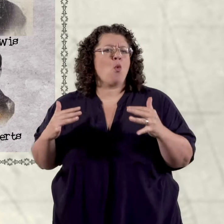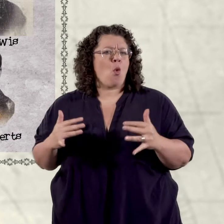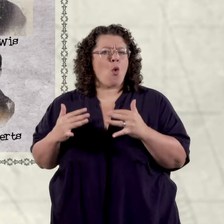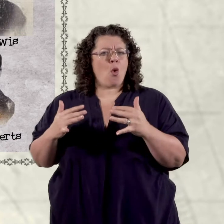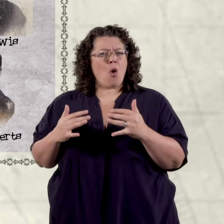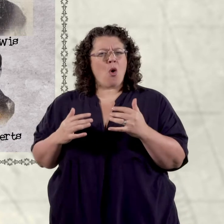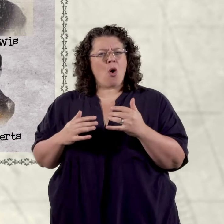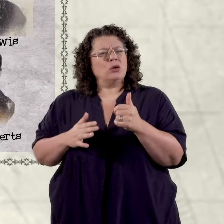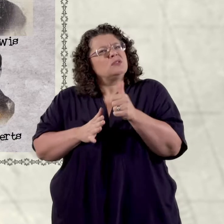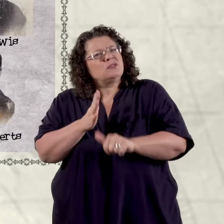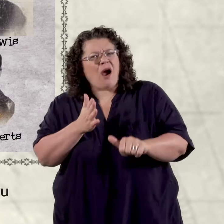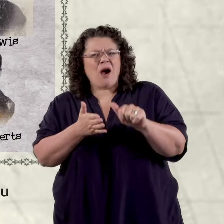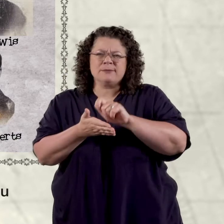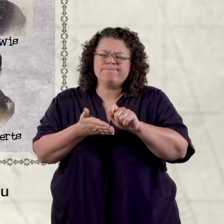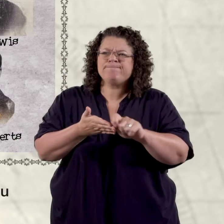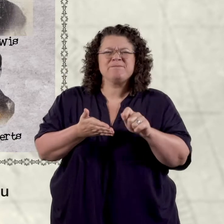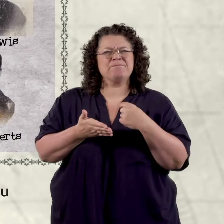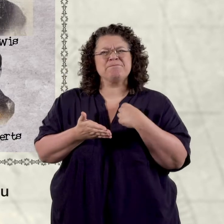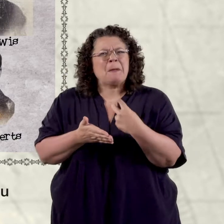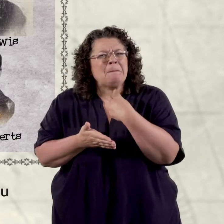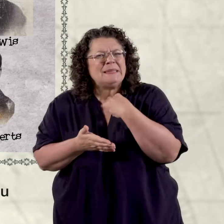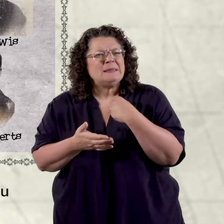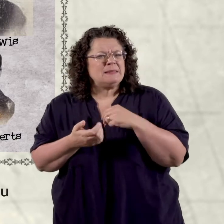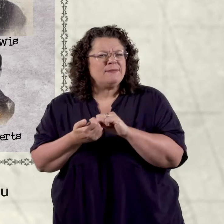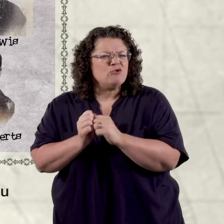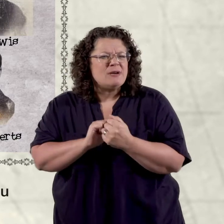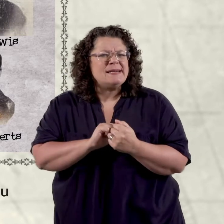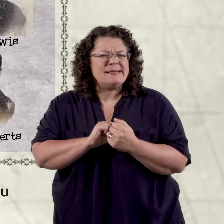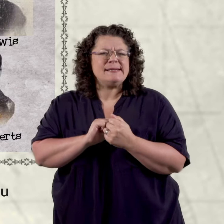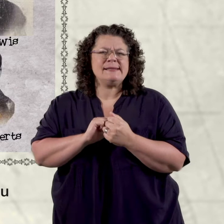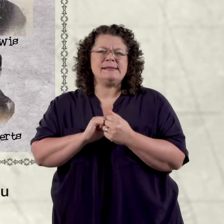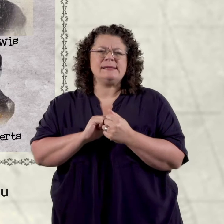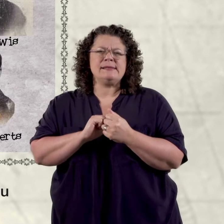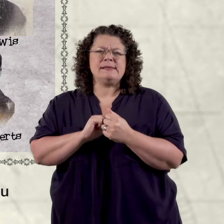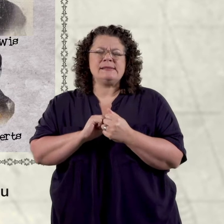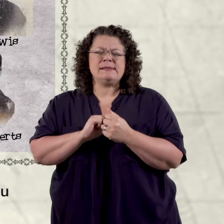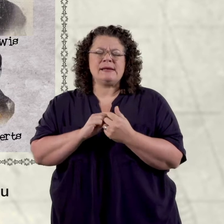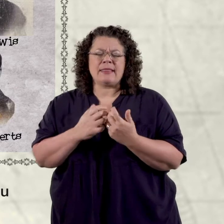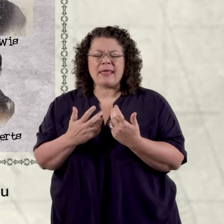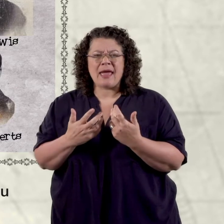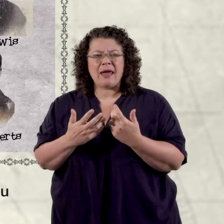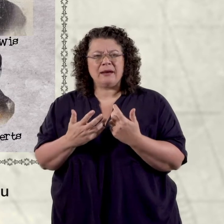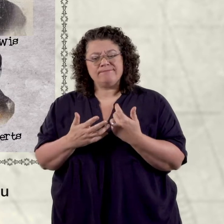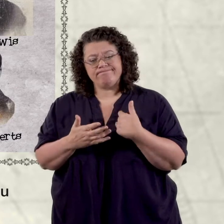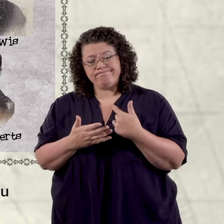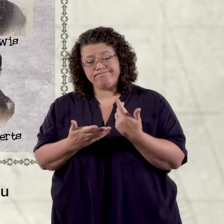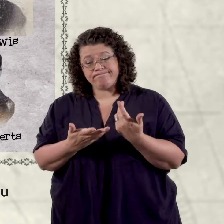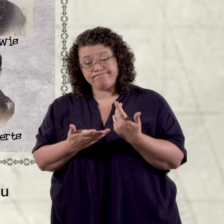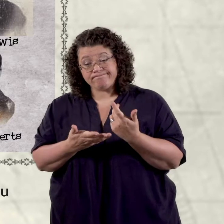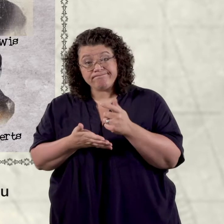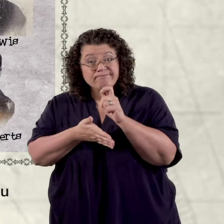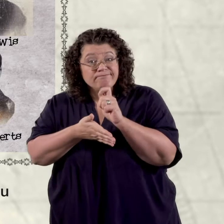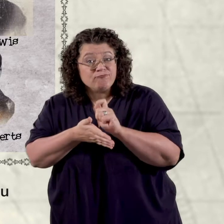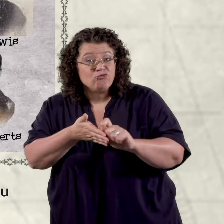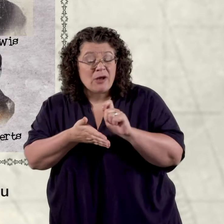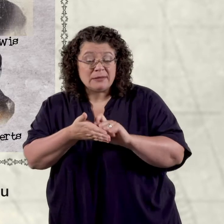ffrindiau. Ac yna, ymhen amser, gorfod ysgrifennu am y tristwch mawr